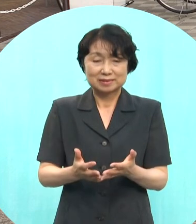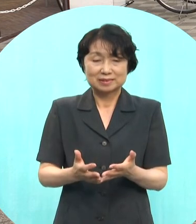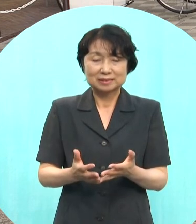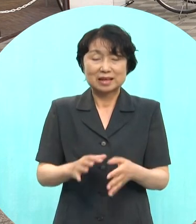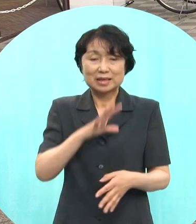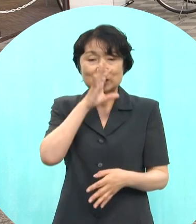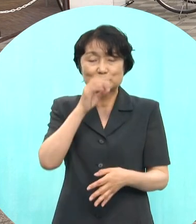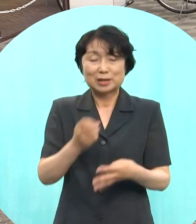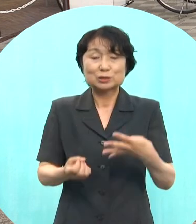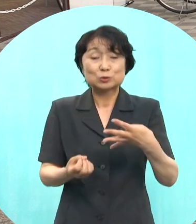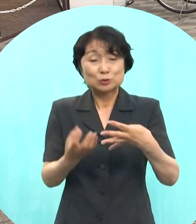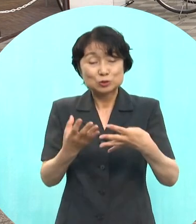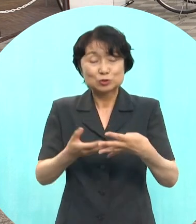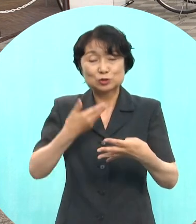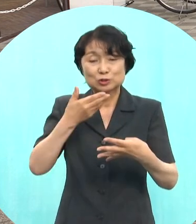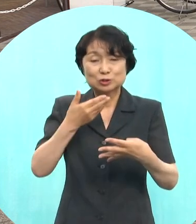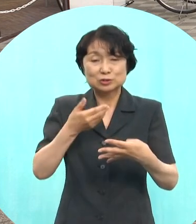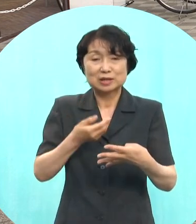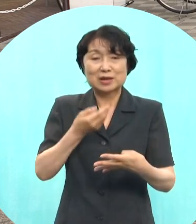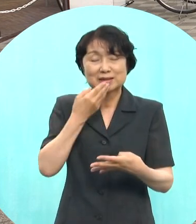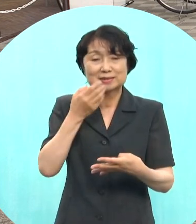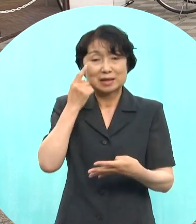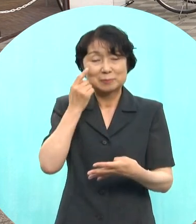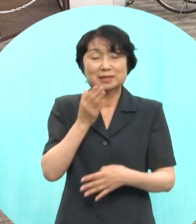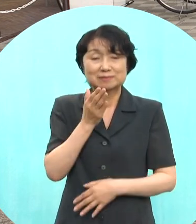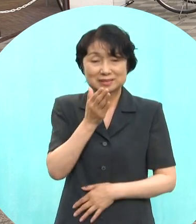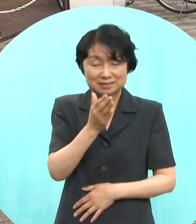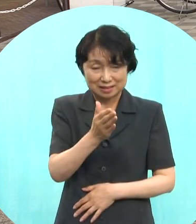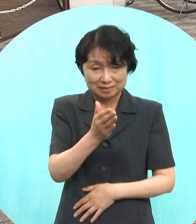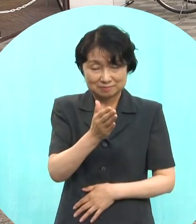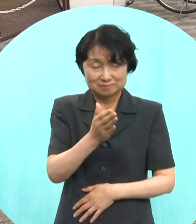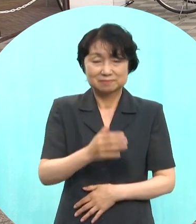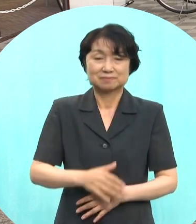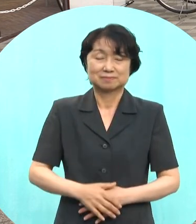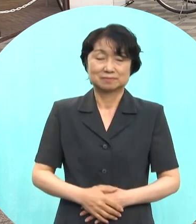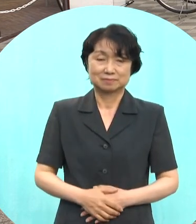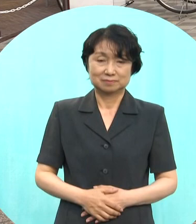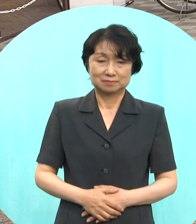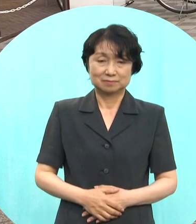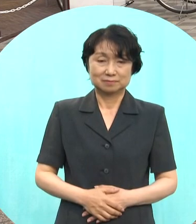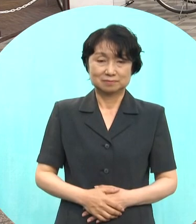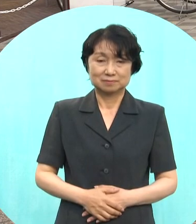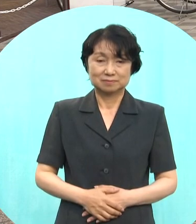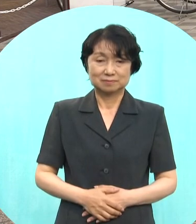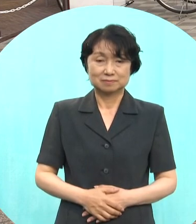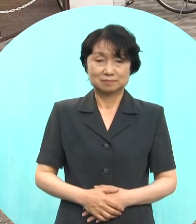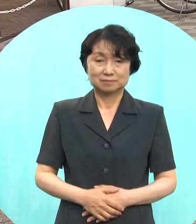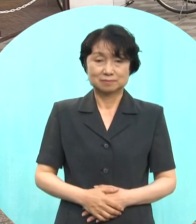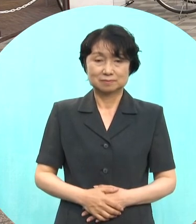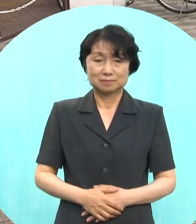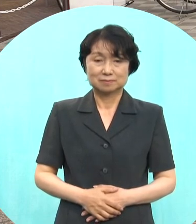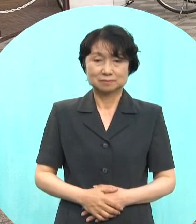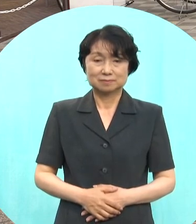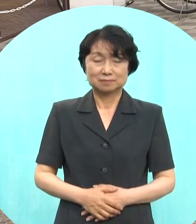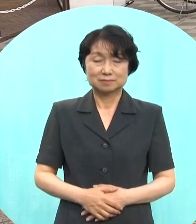皆さんも足を運んで山口の旬の食材を味わってみてください。